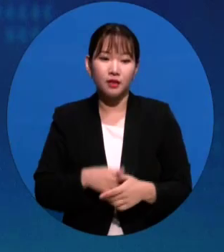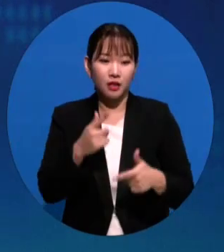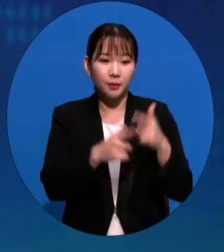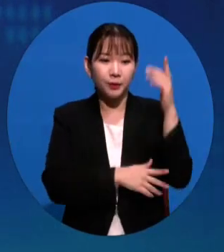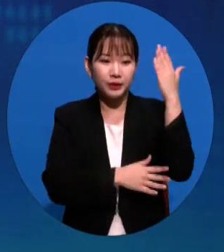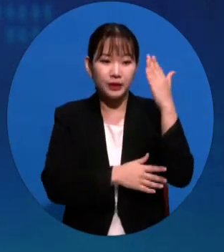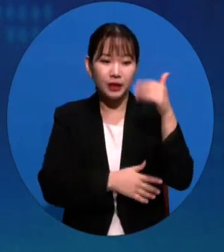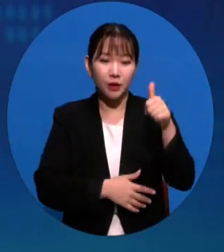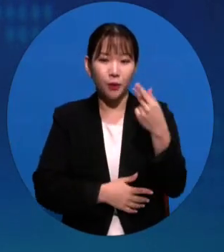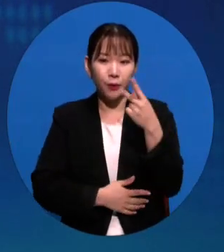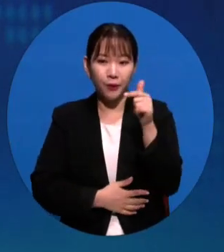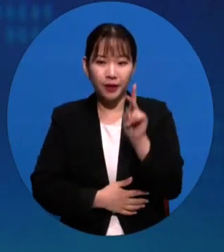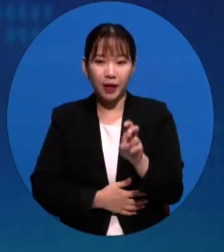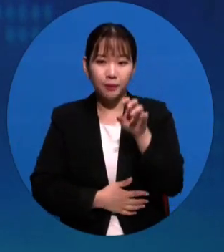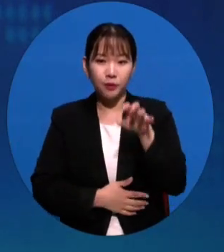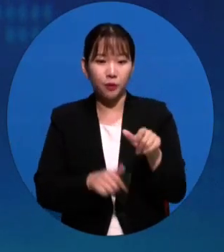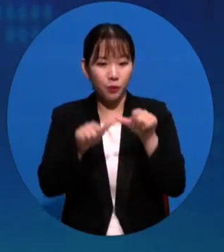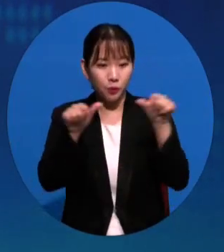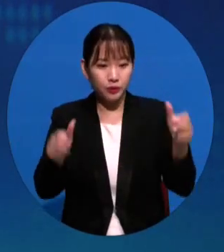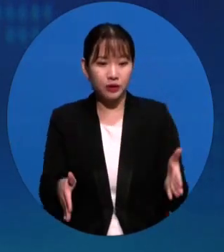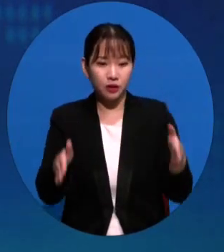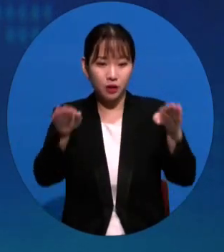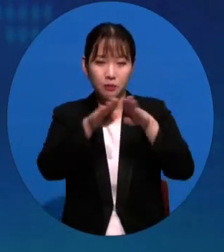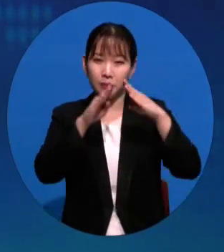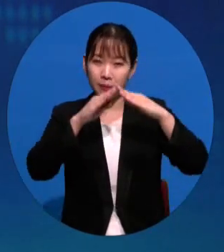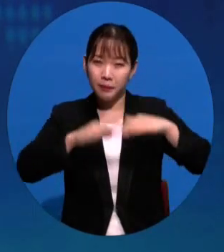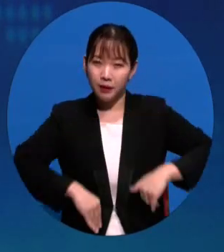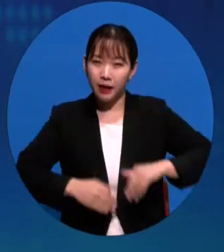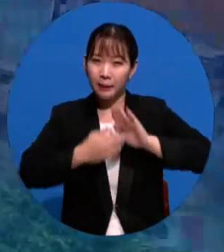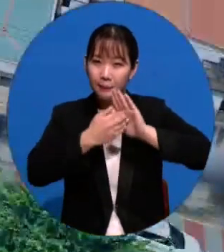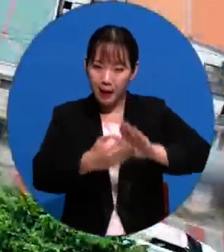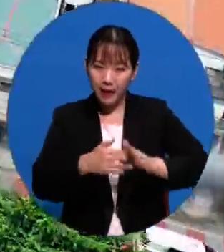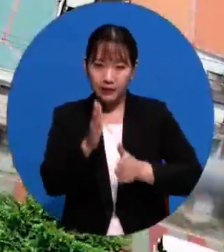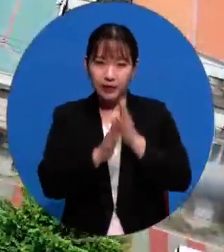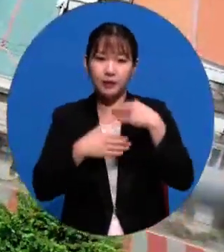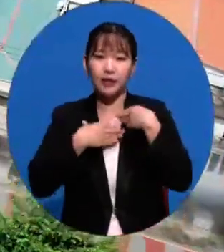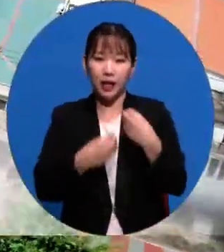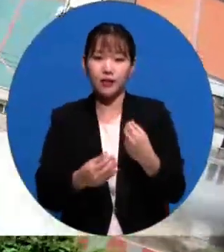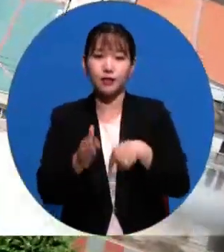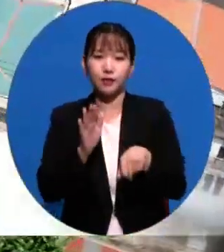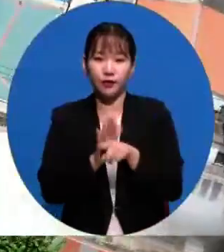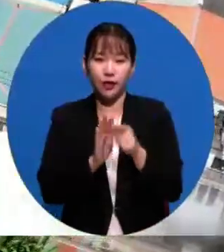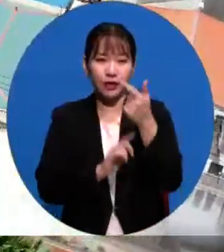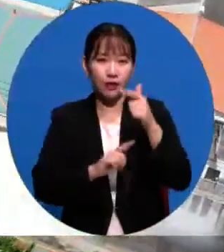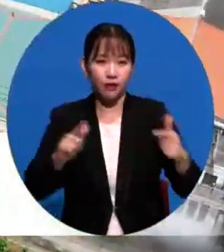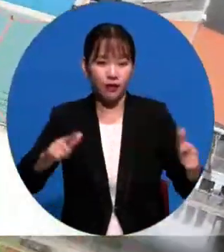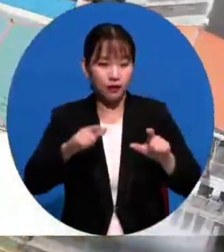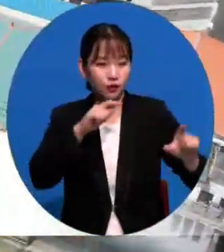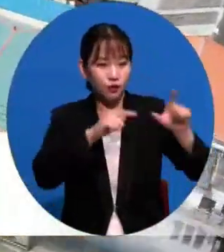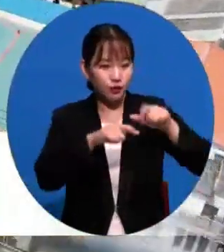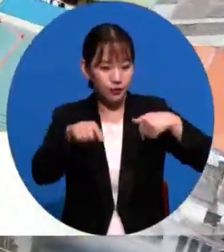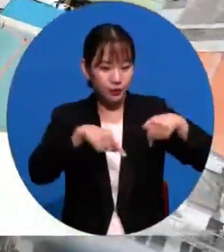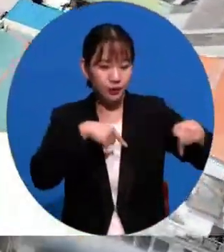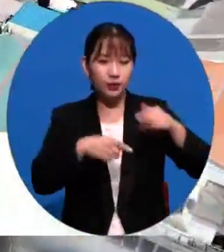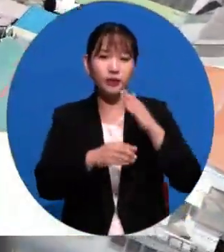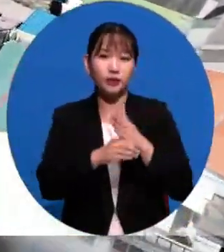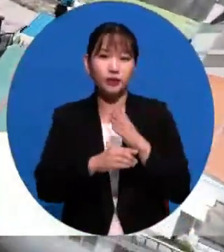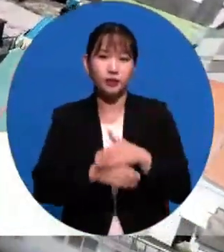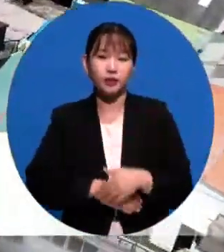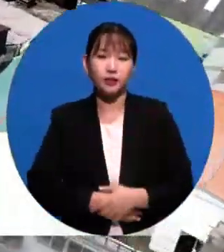목포시가 호남동에 있는 5층 상가 건물 붕괴 예방과 시민 안전을 위해 다양한 추가 조치를 취하고